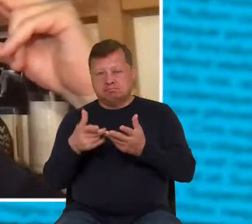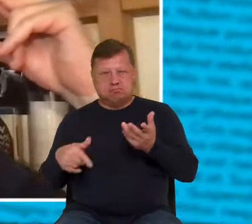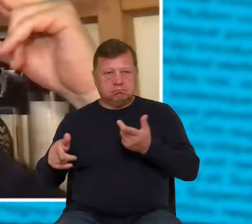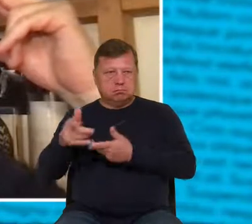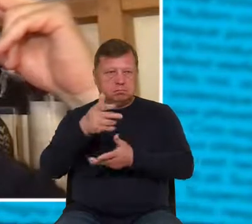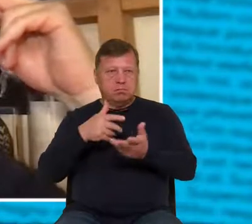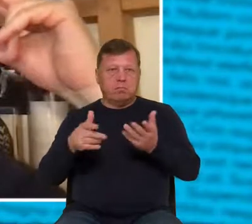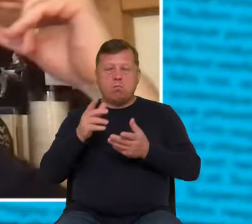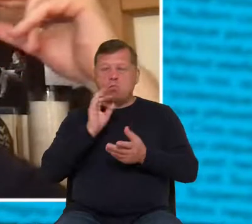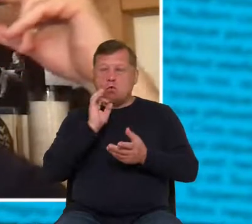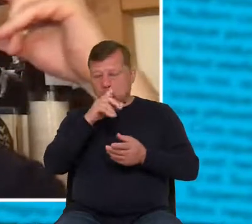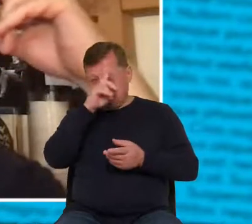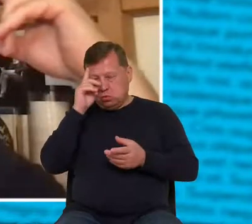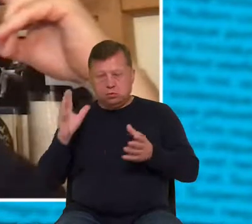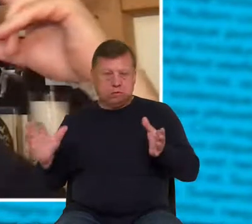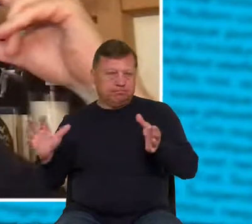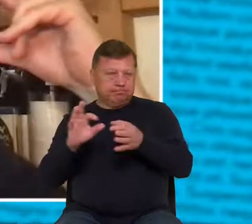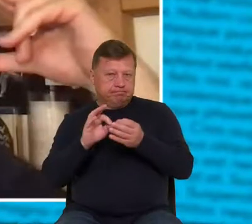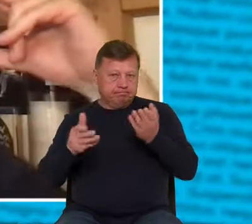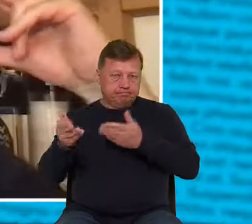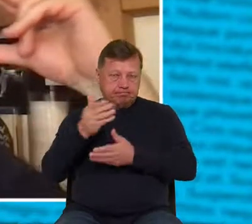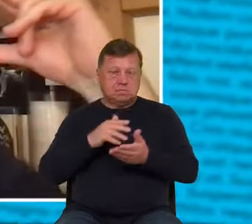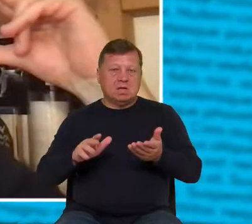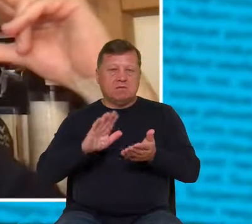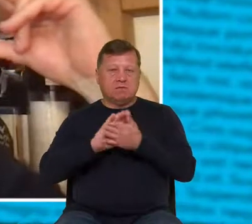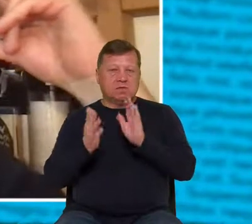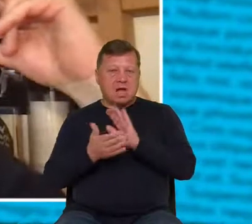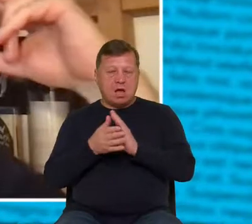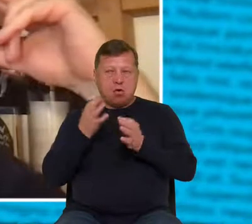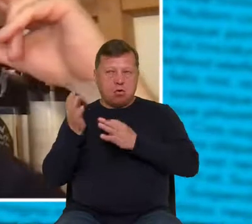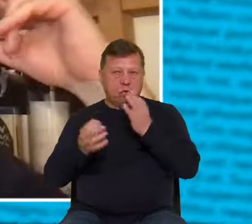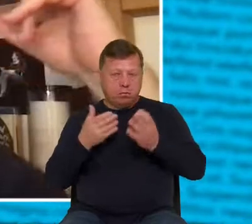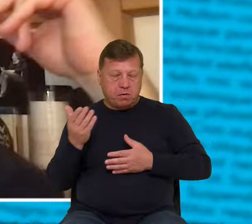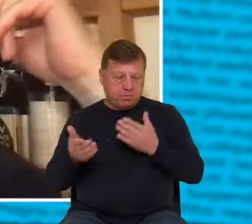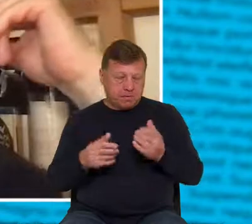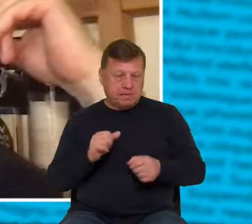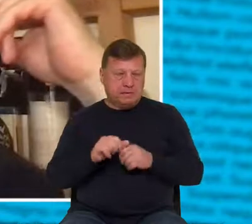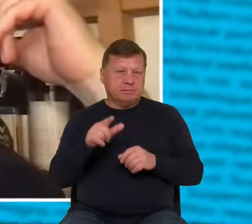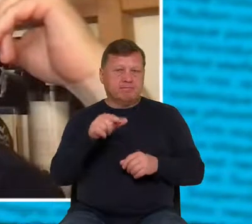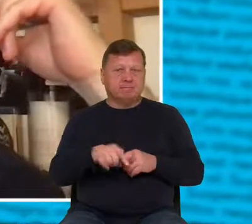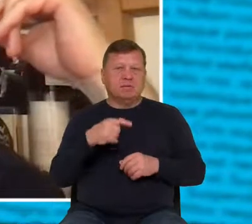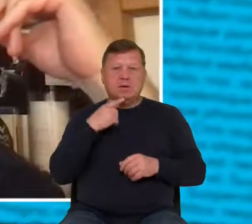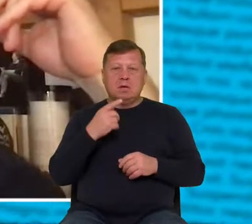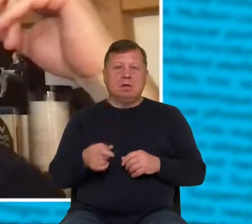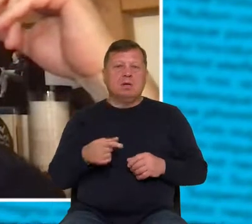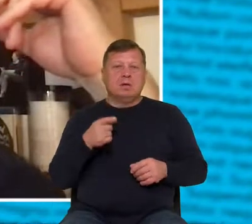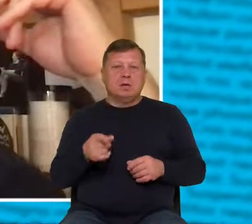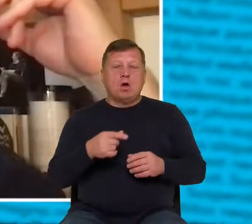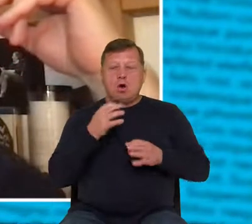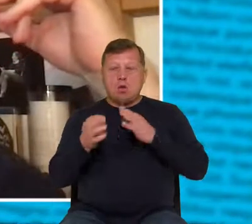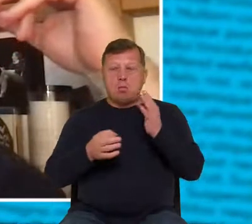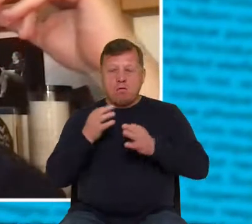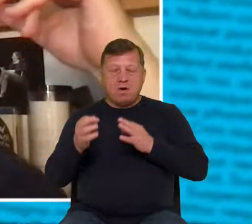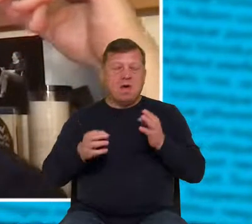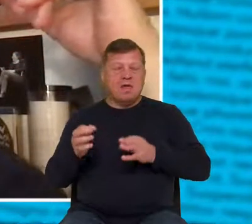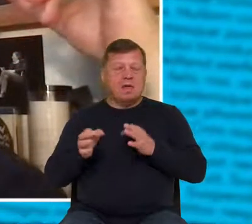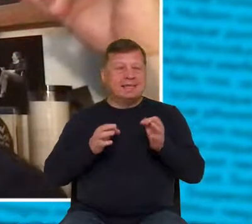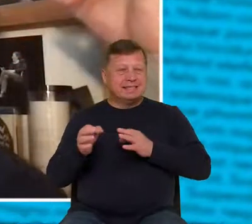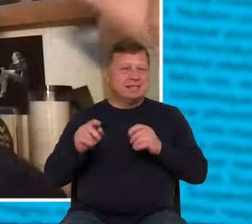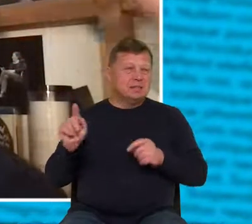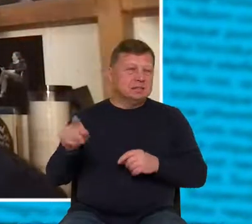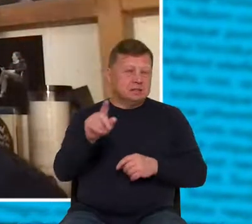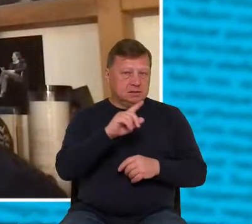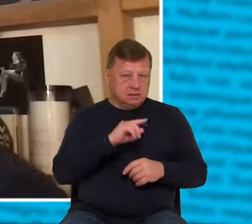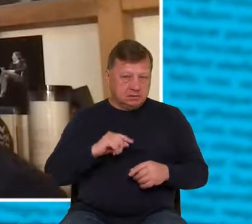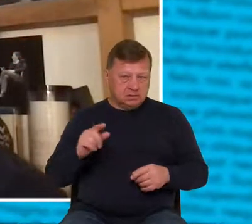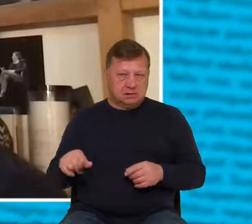łączą młodych ludzi tak, aby wzajemnie sobie wydawali historię. Wierzę w taki fundamentalny, demokratyczny instynkt do opowiadania sobie historii.